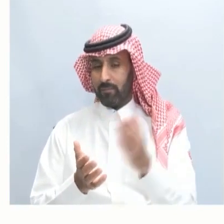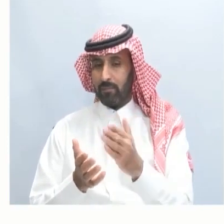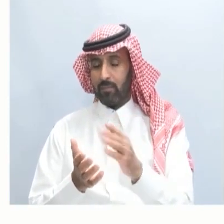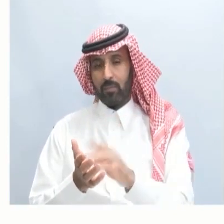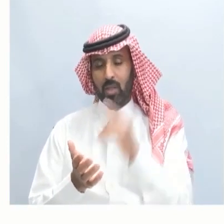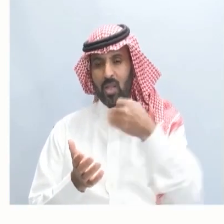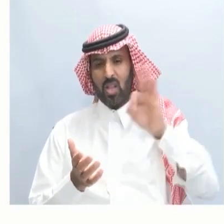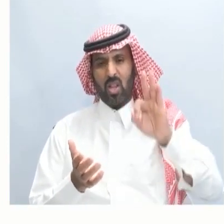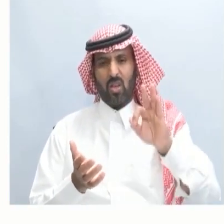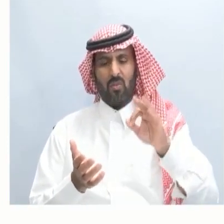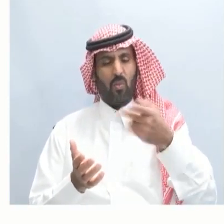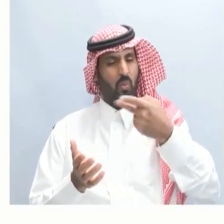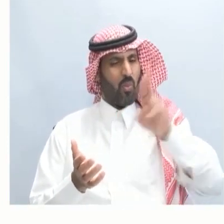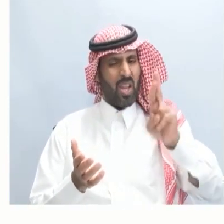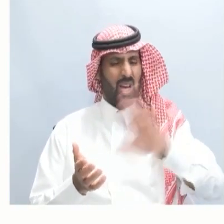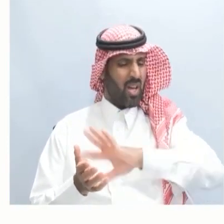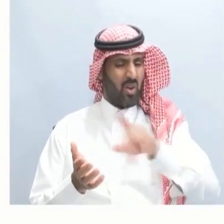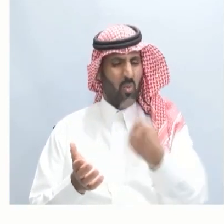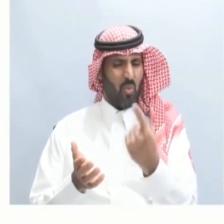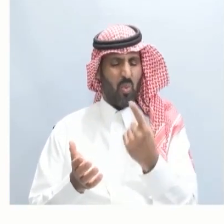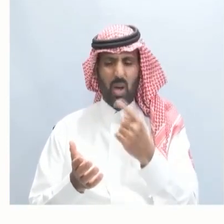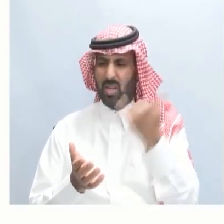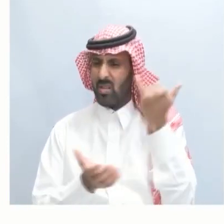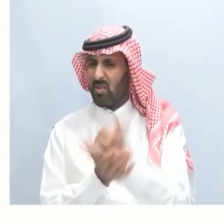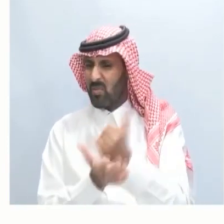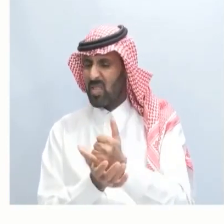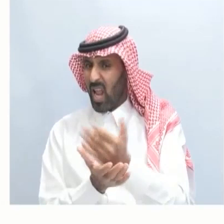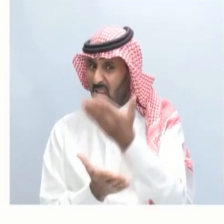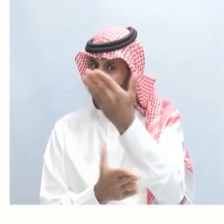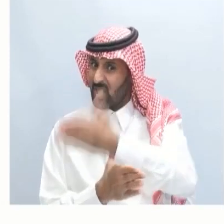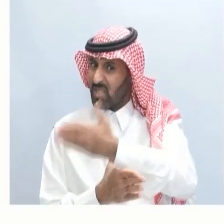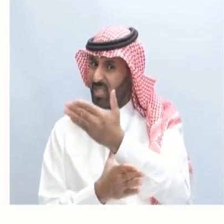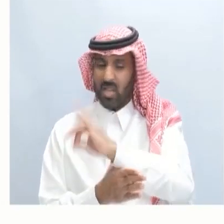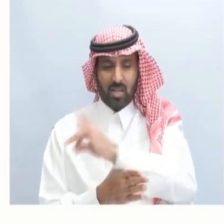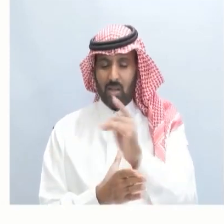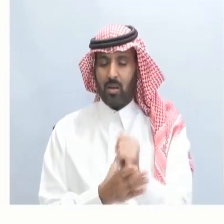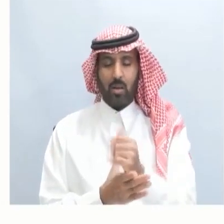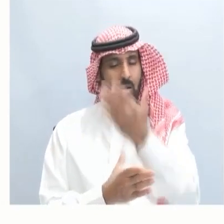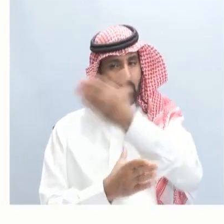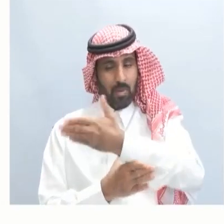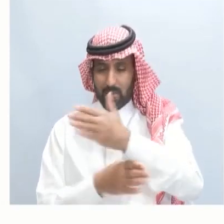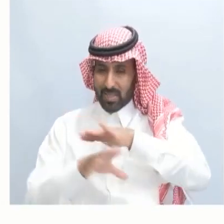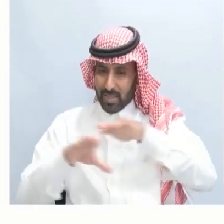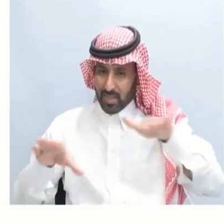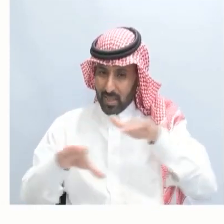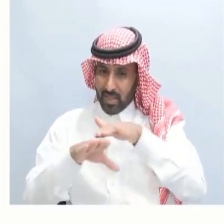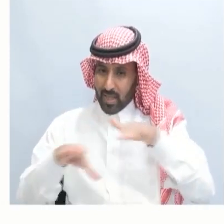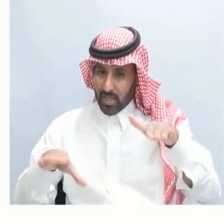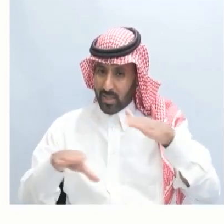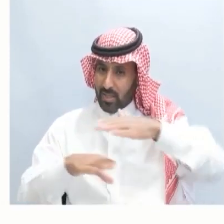الارتساء ولا الار لوحدها مسؤوله عن الاتزان من المسؤول عن الاتزان